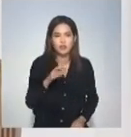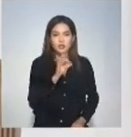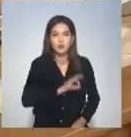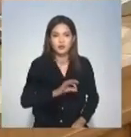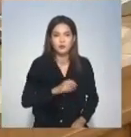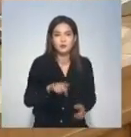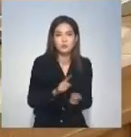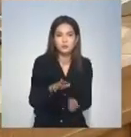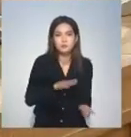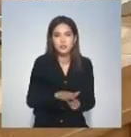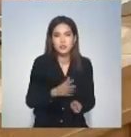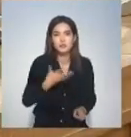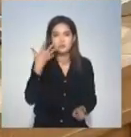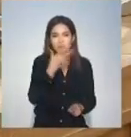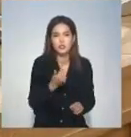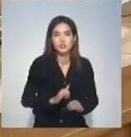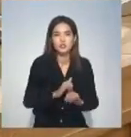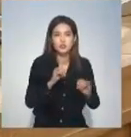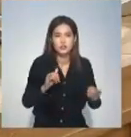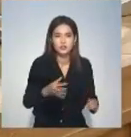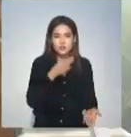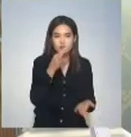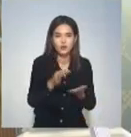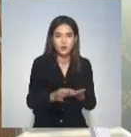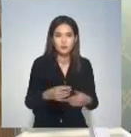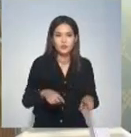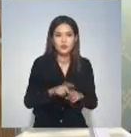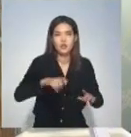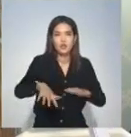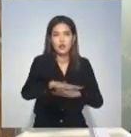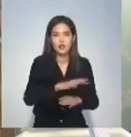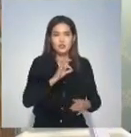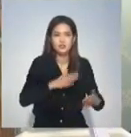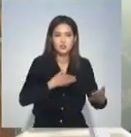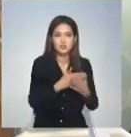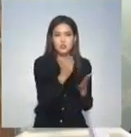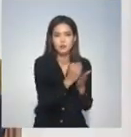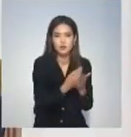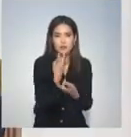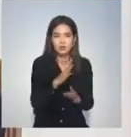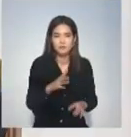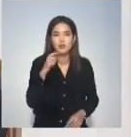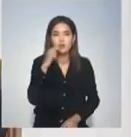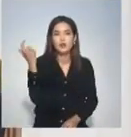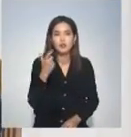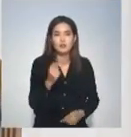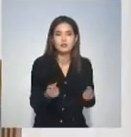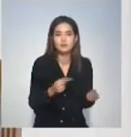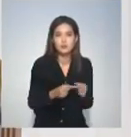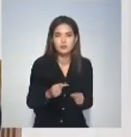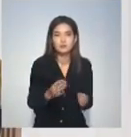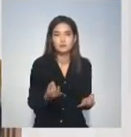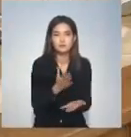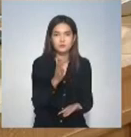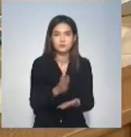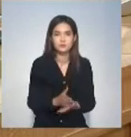стратегиясының міндеттерін белсенді жүзеге асыру ісі жалғасты. Халықаралық нарықтағы дағдарыс жағдайына қарамастан экономикамыз біртіндеп қалпына келе